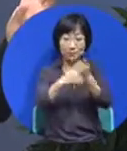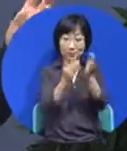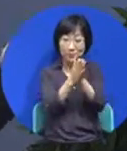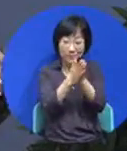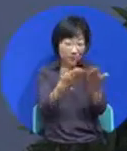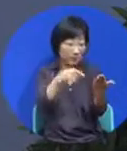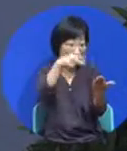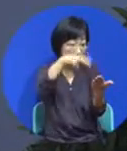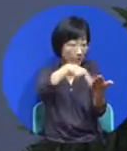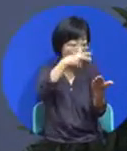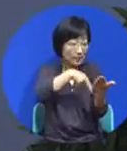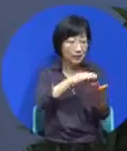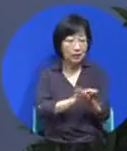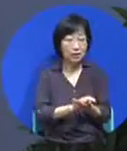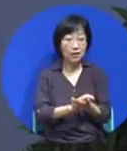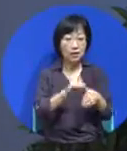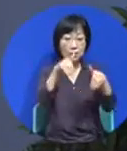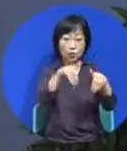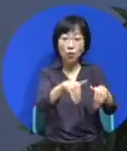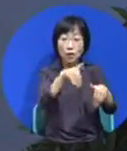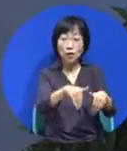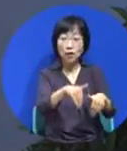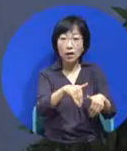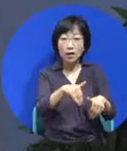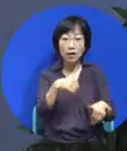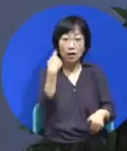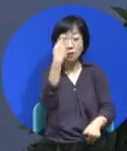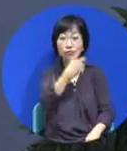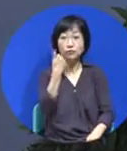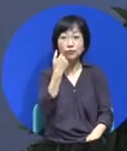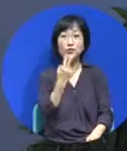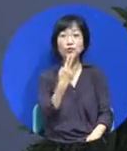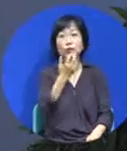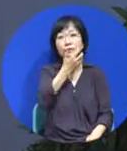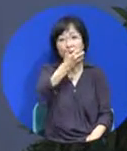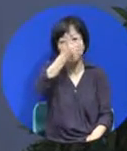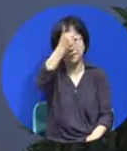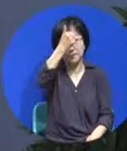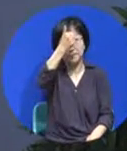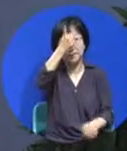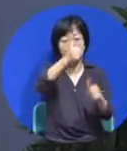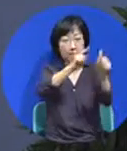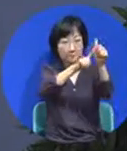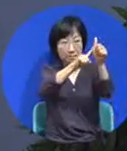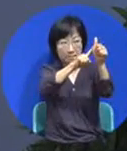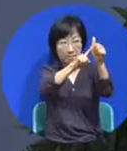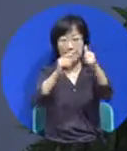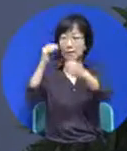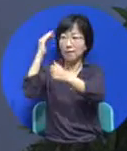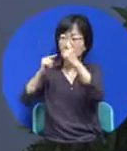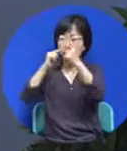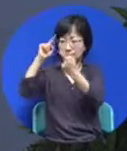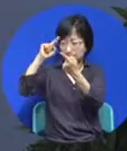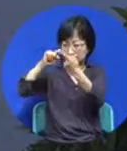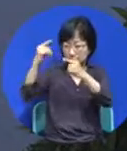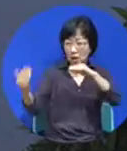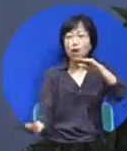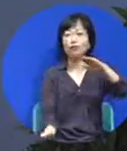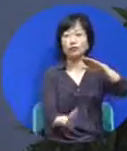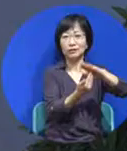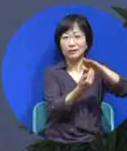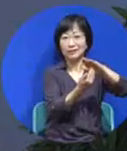요셉에게 하나님의 말씀이 성취된 겁니다. Joseph went into 그렇죠? become a slave, but God's word was fulfilled in him.